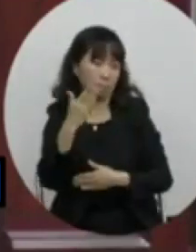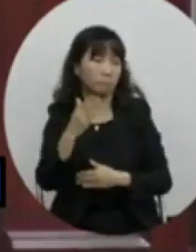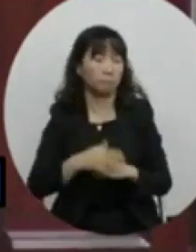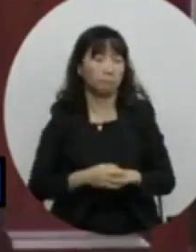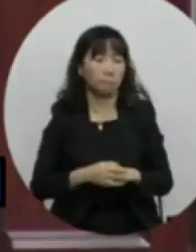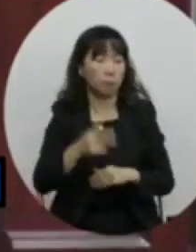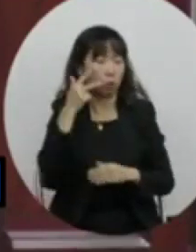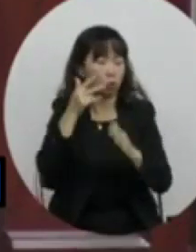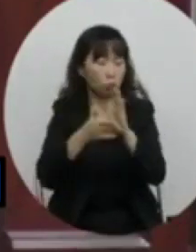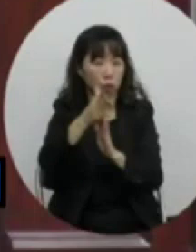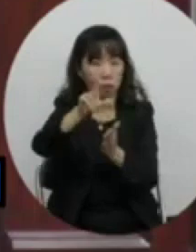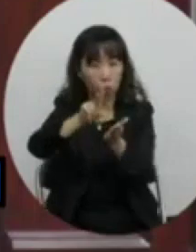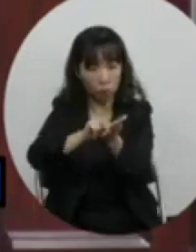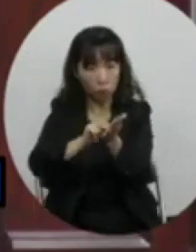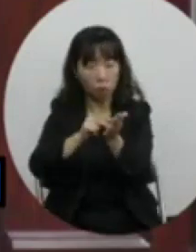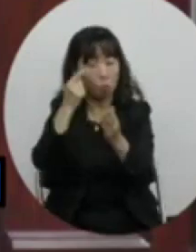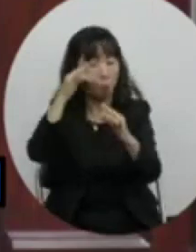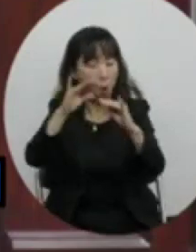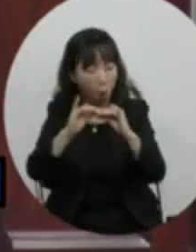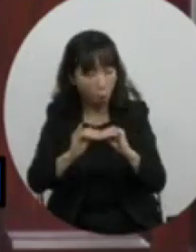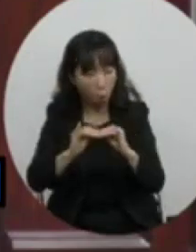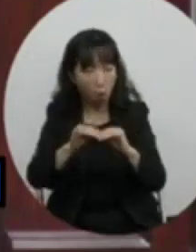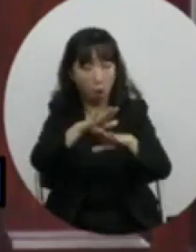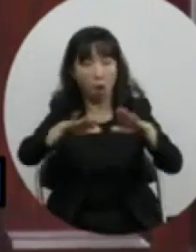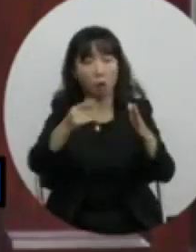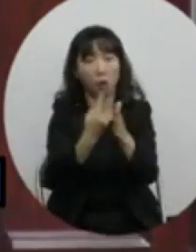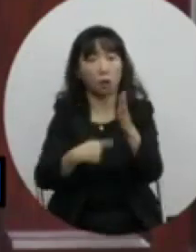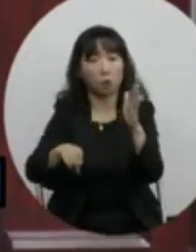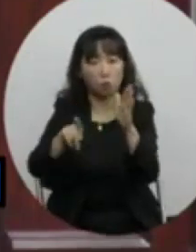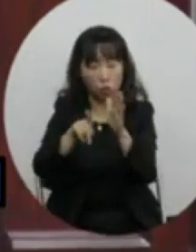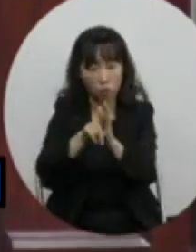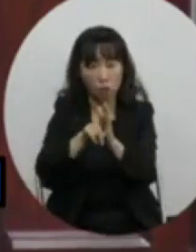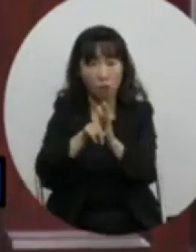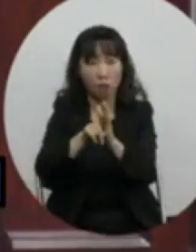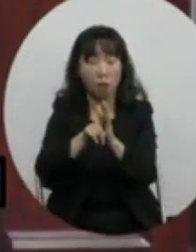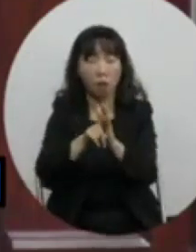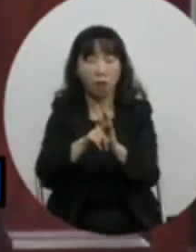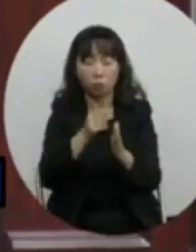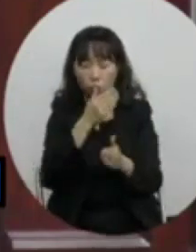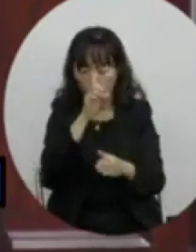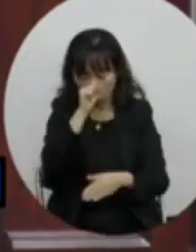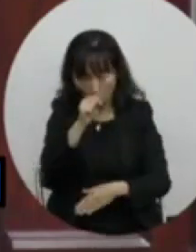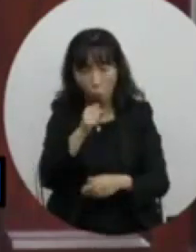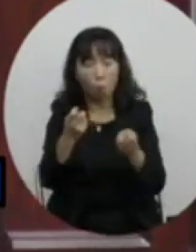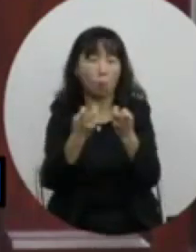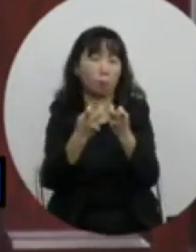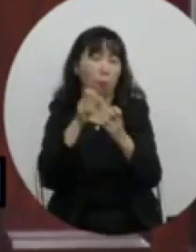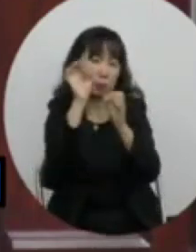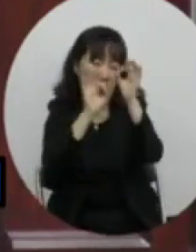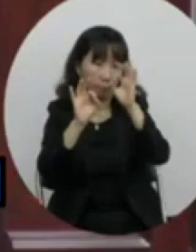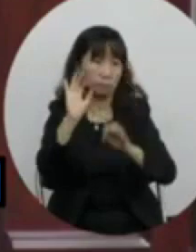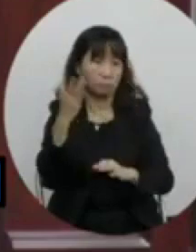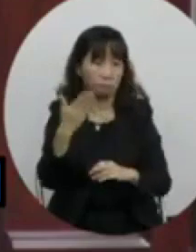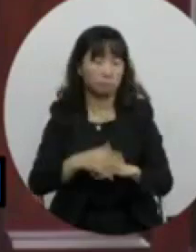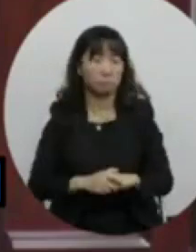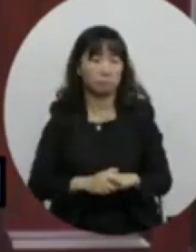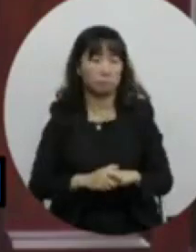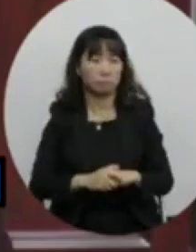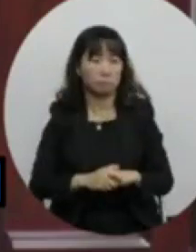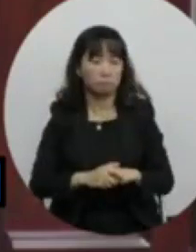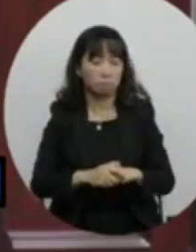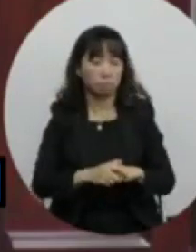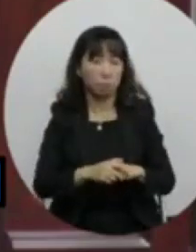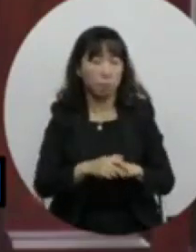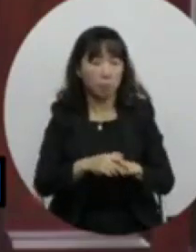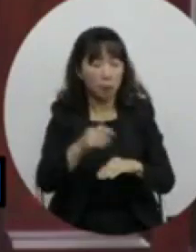문제점을 공유하고 문제점을 해결하기 위한 최적의 해법을 찾아야 합니다. 연구 용역 결과를 기다리기